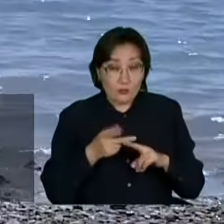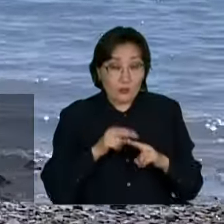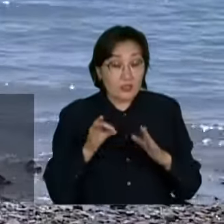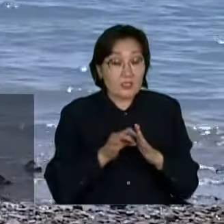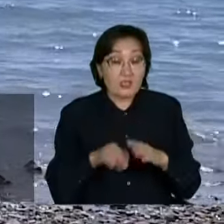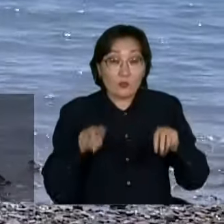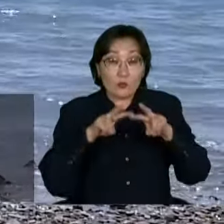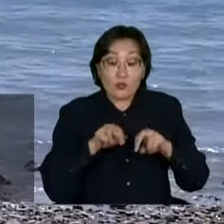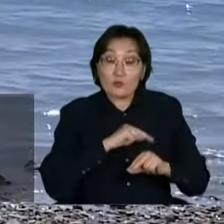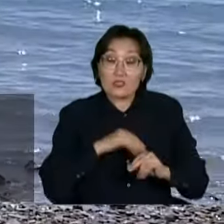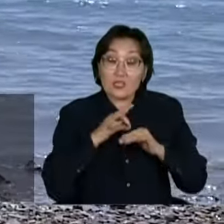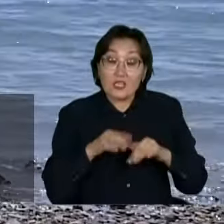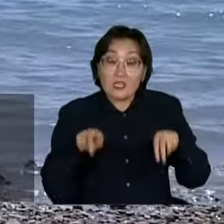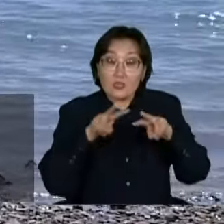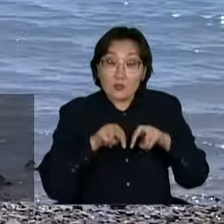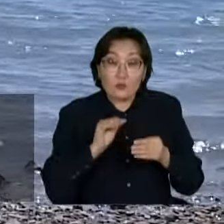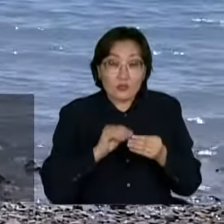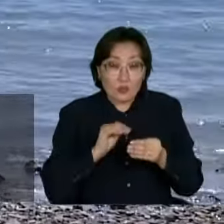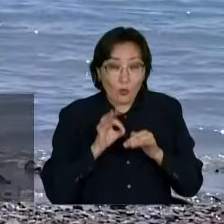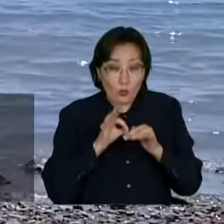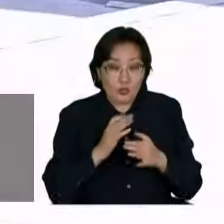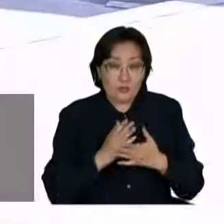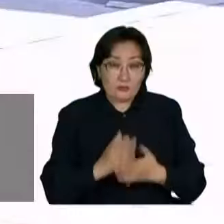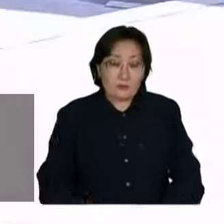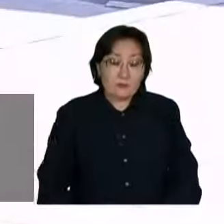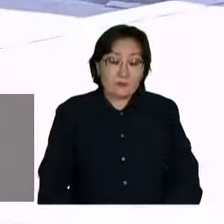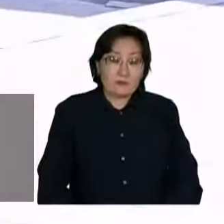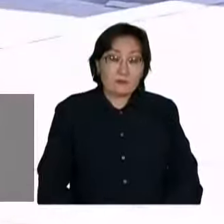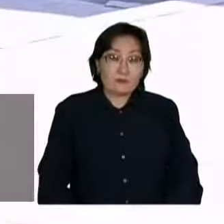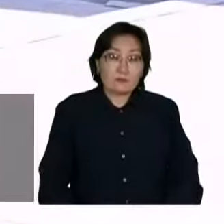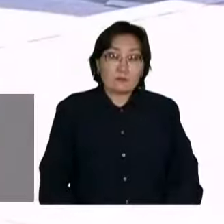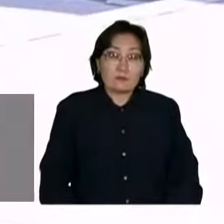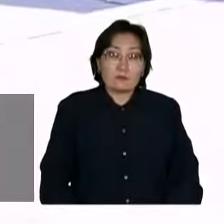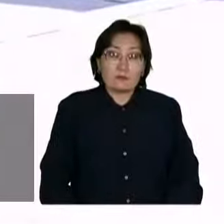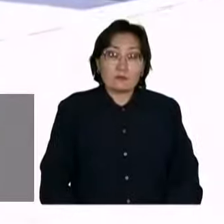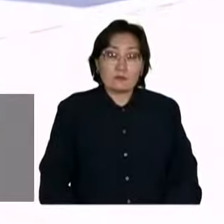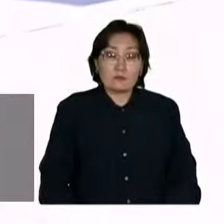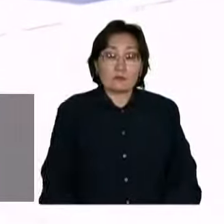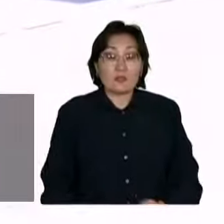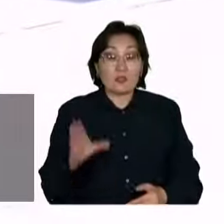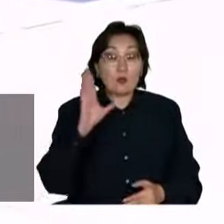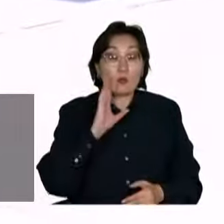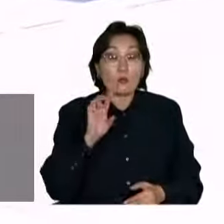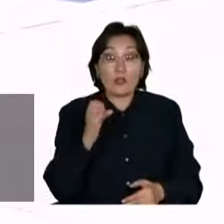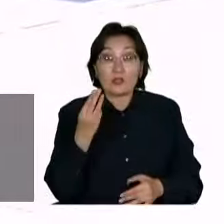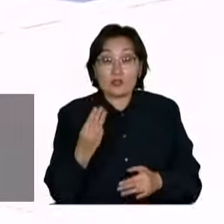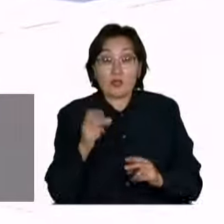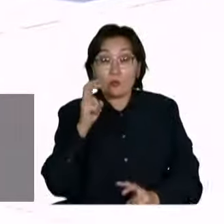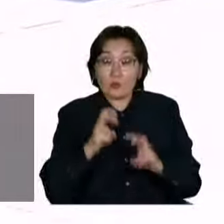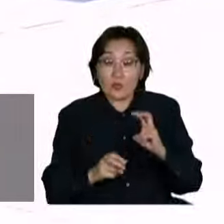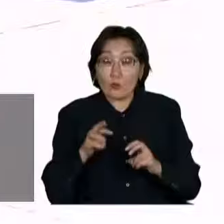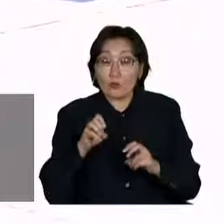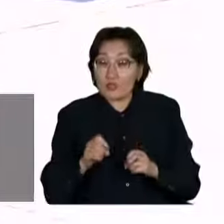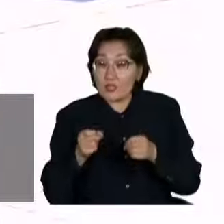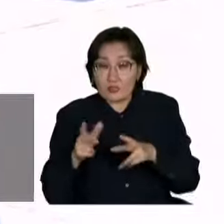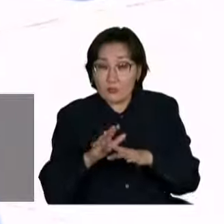мақсатта мониторинг жүргізіліп, тексерісте тұрақты өтетін көрінеді. Воды в озере Балқаш, Балқаш көліне өндірістік қалдықтар